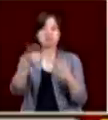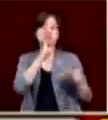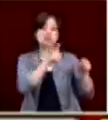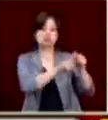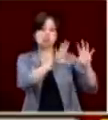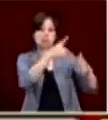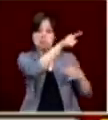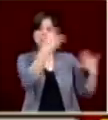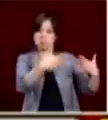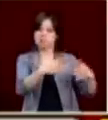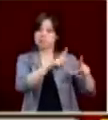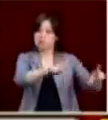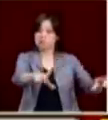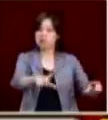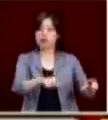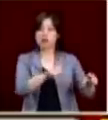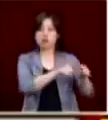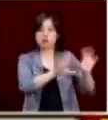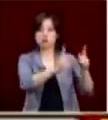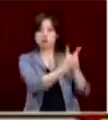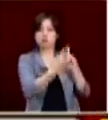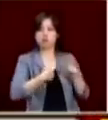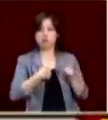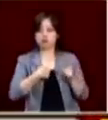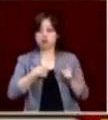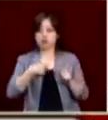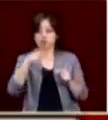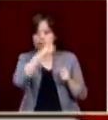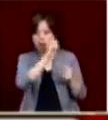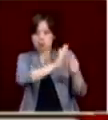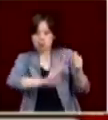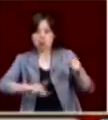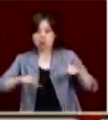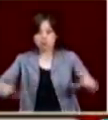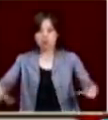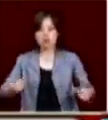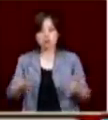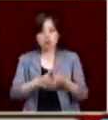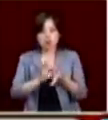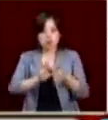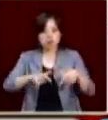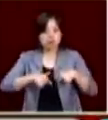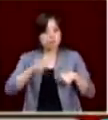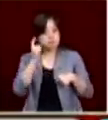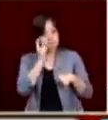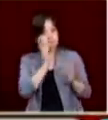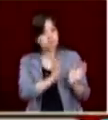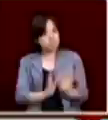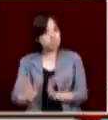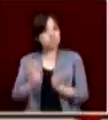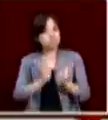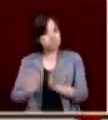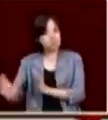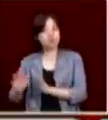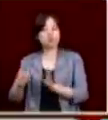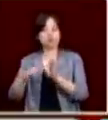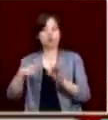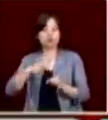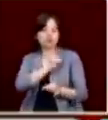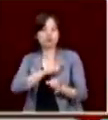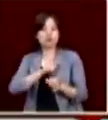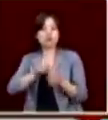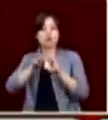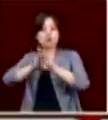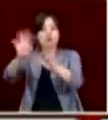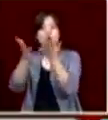问题啊。中国对台湾的命运的影响的问题，所以咱要用心来处理这個，所以我就出国去研究中